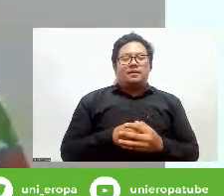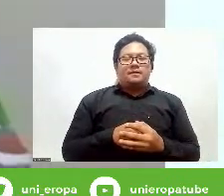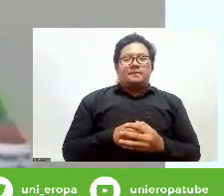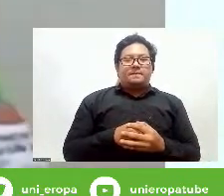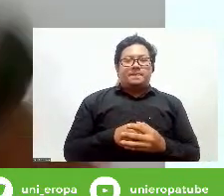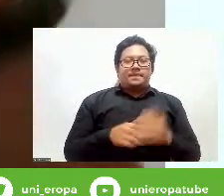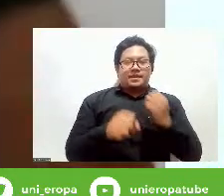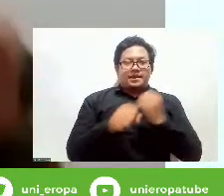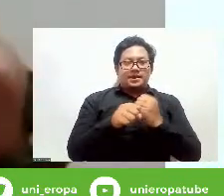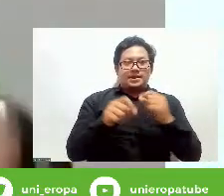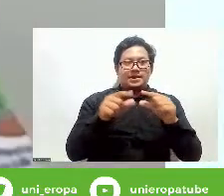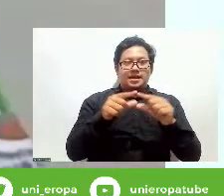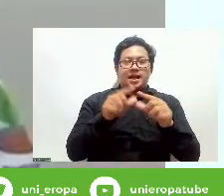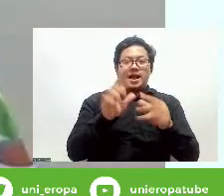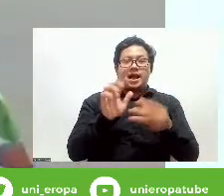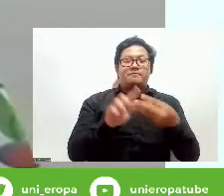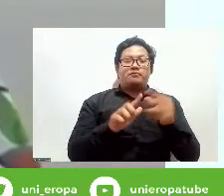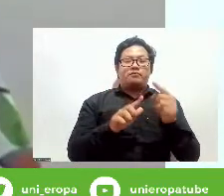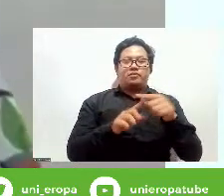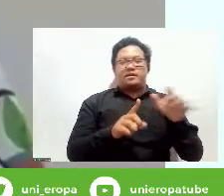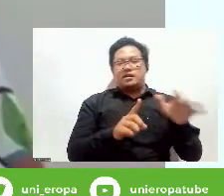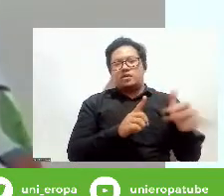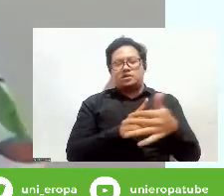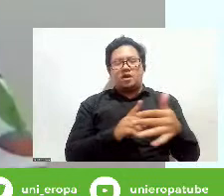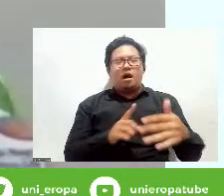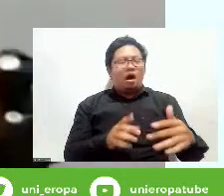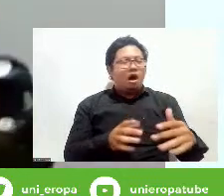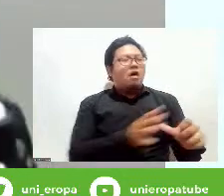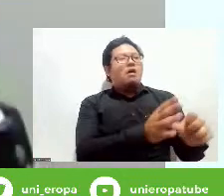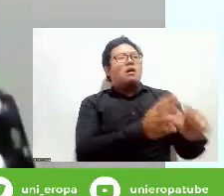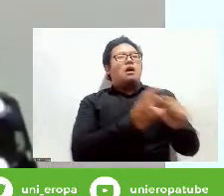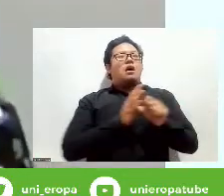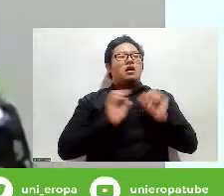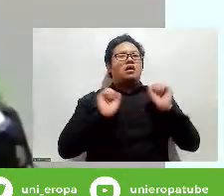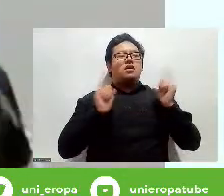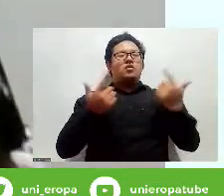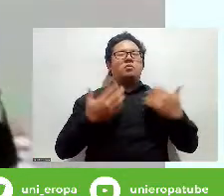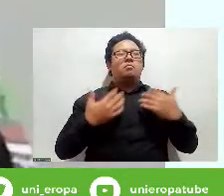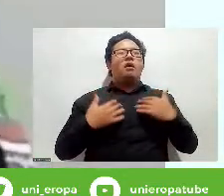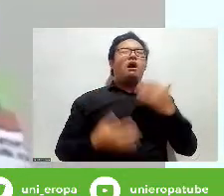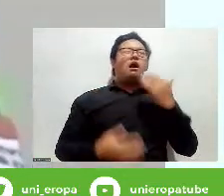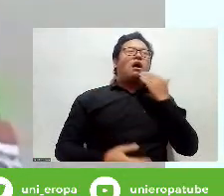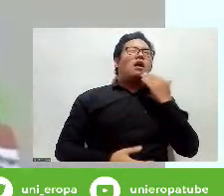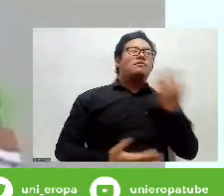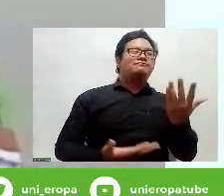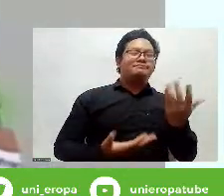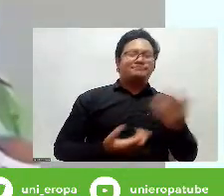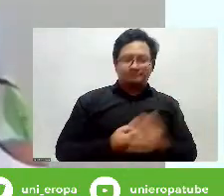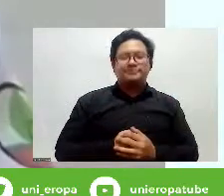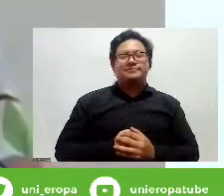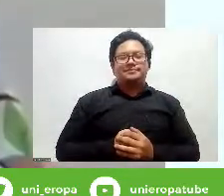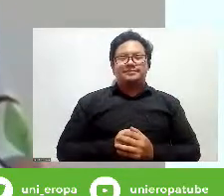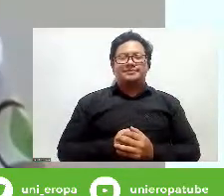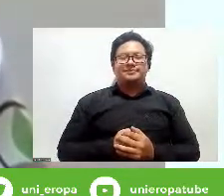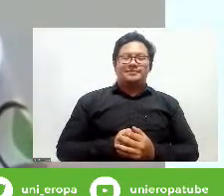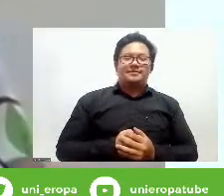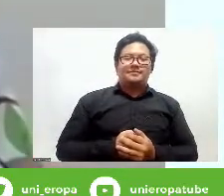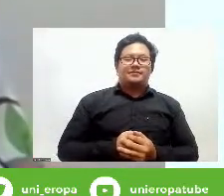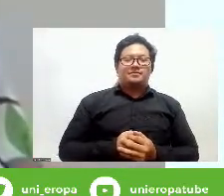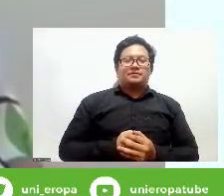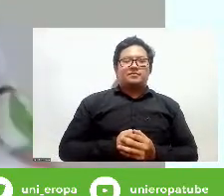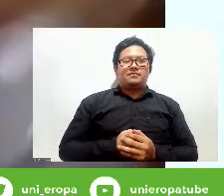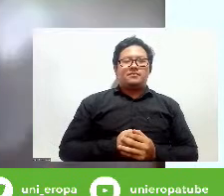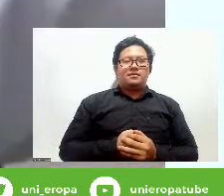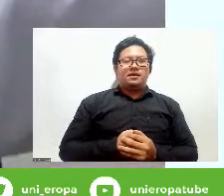menolong kehidupan mereka khususnya juga selain vergne membangun sekat kanal Membuat